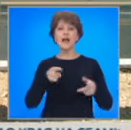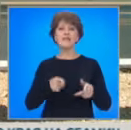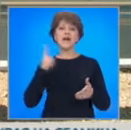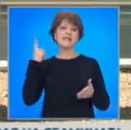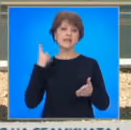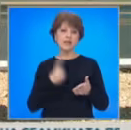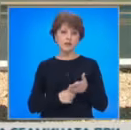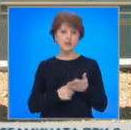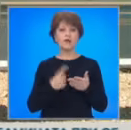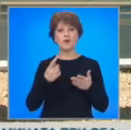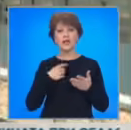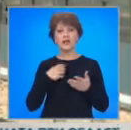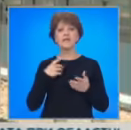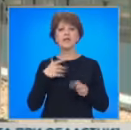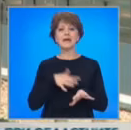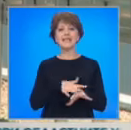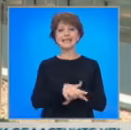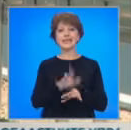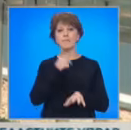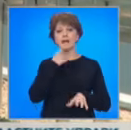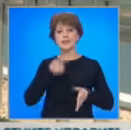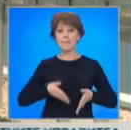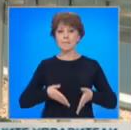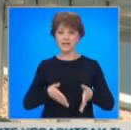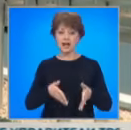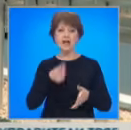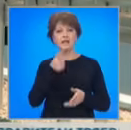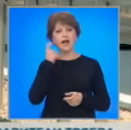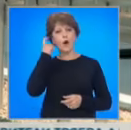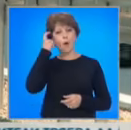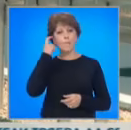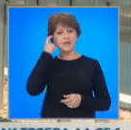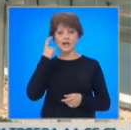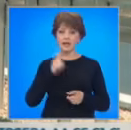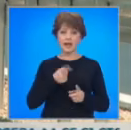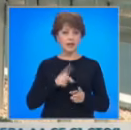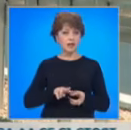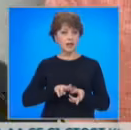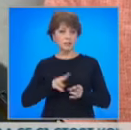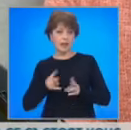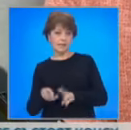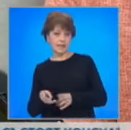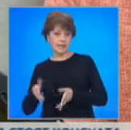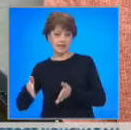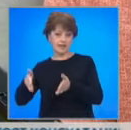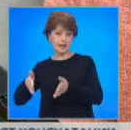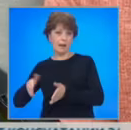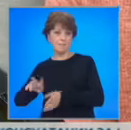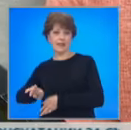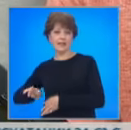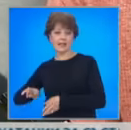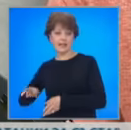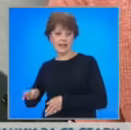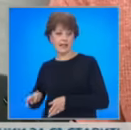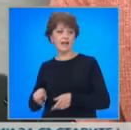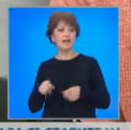задължително се обгражда с обезопасителна система за пътища. От АПИ обмислят дали е удачно преместването на мантинелите. Ограничителните системи за пътища